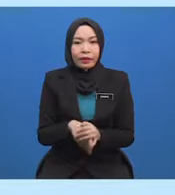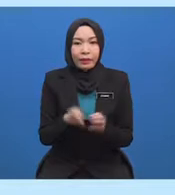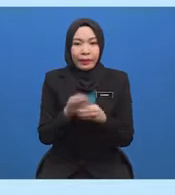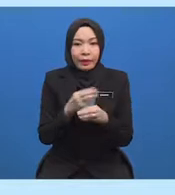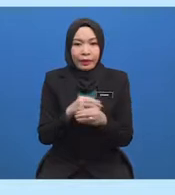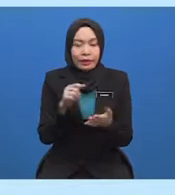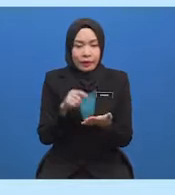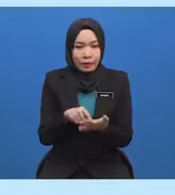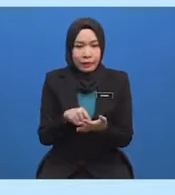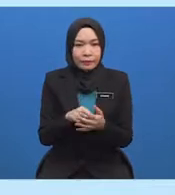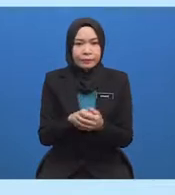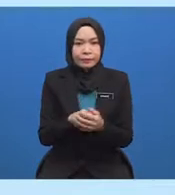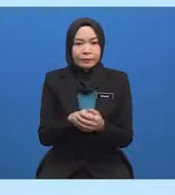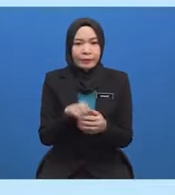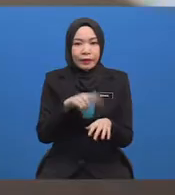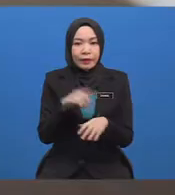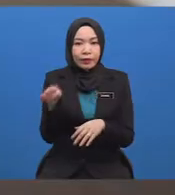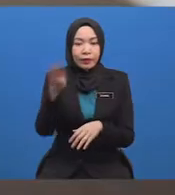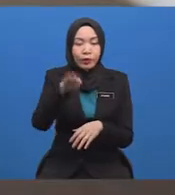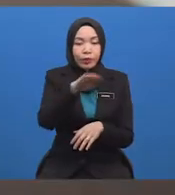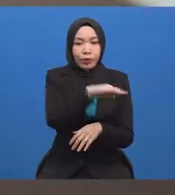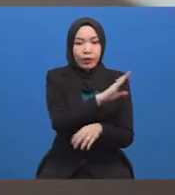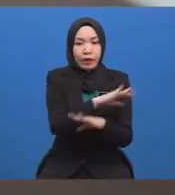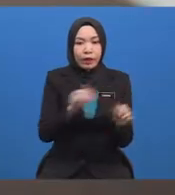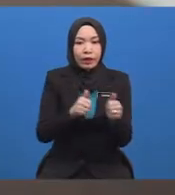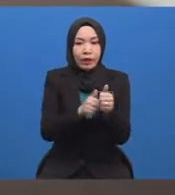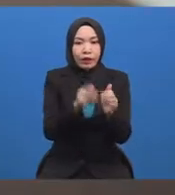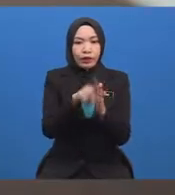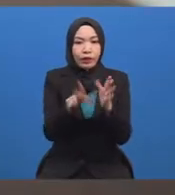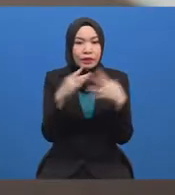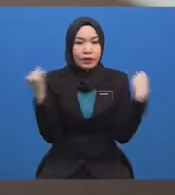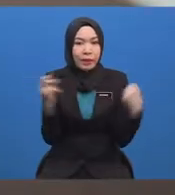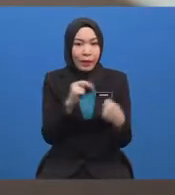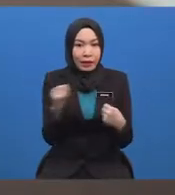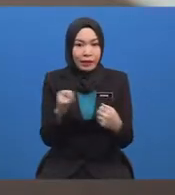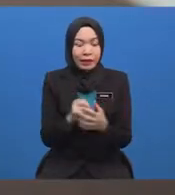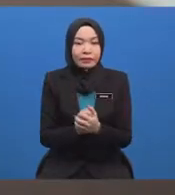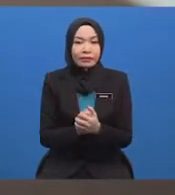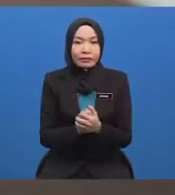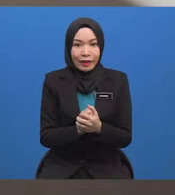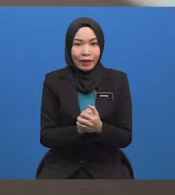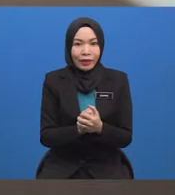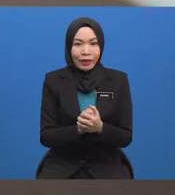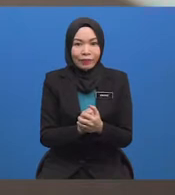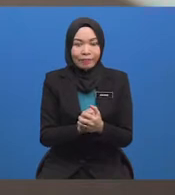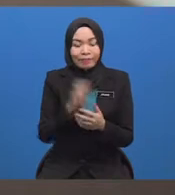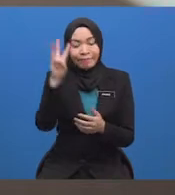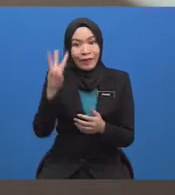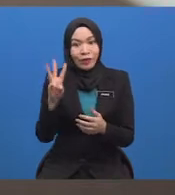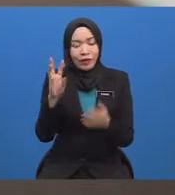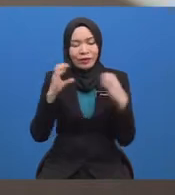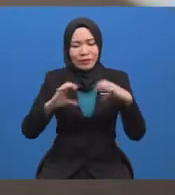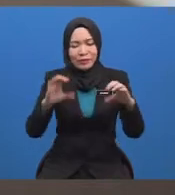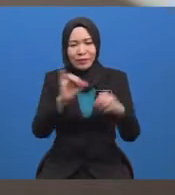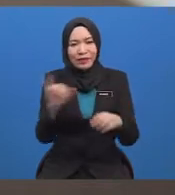yang sewajarnya Wah begitu cepat masa berlalu ya setakat ini